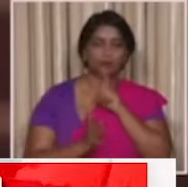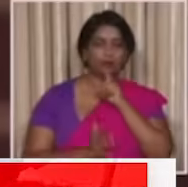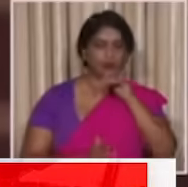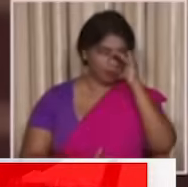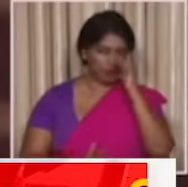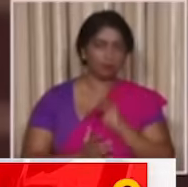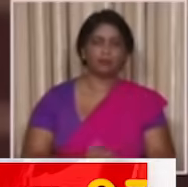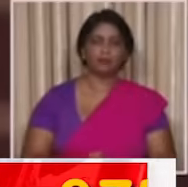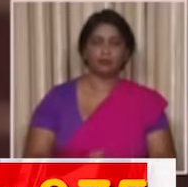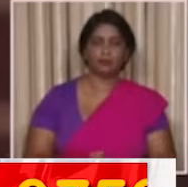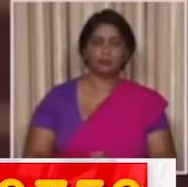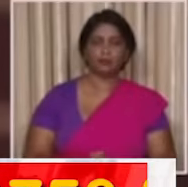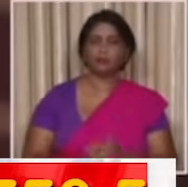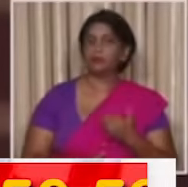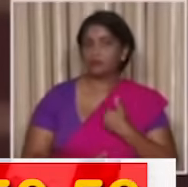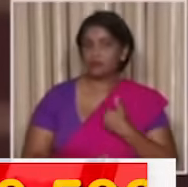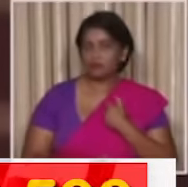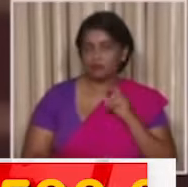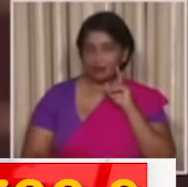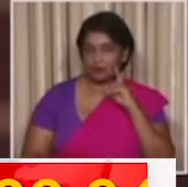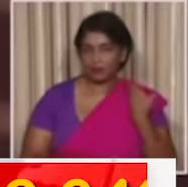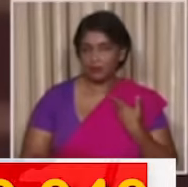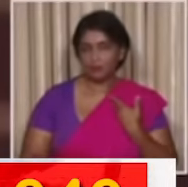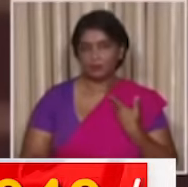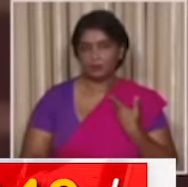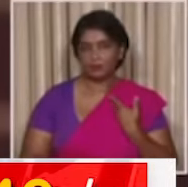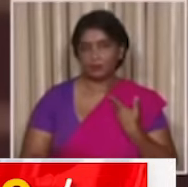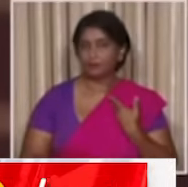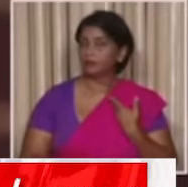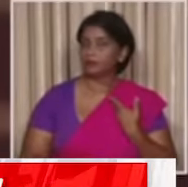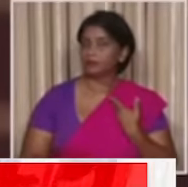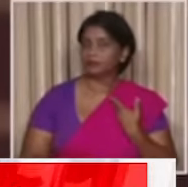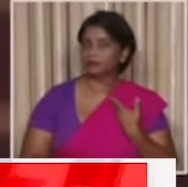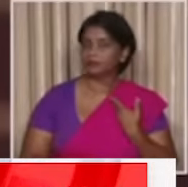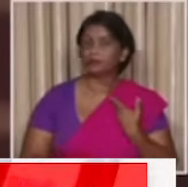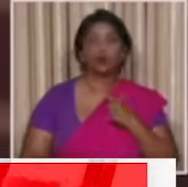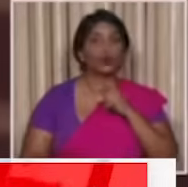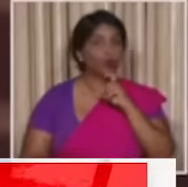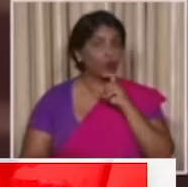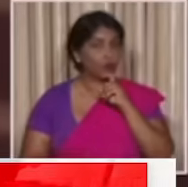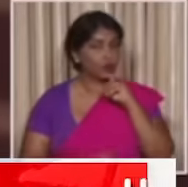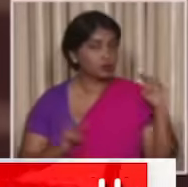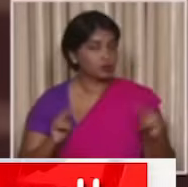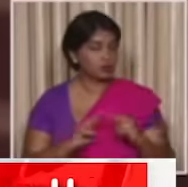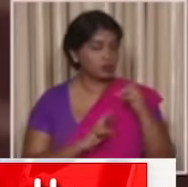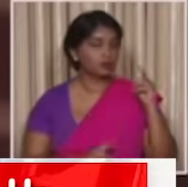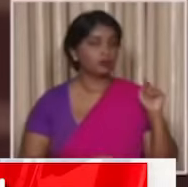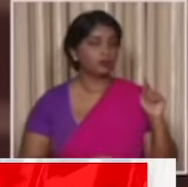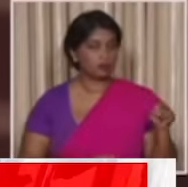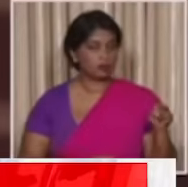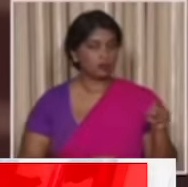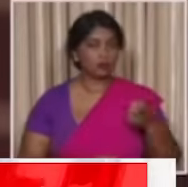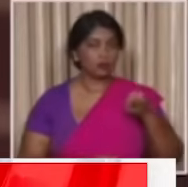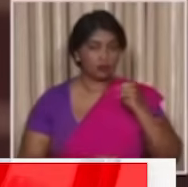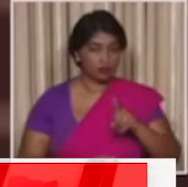කතානායකතුමනි. මම දන්නේ නැහැ මේ උසාවියේ ඒ